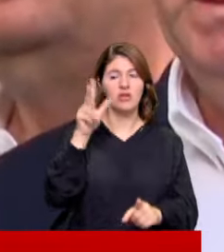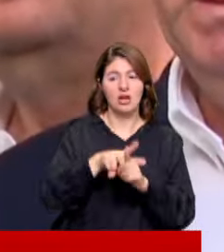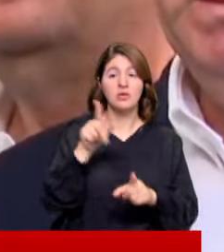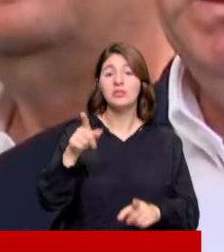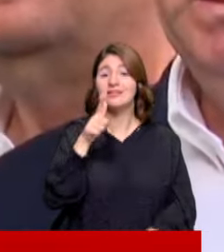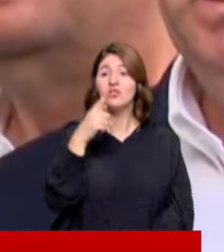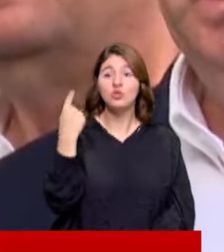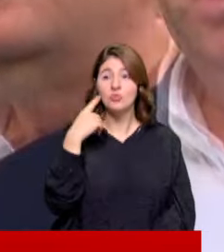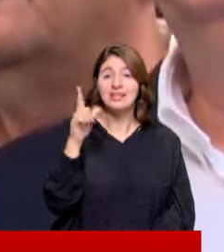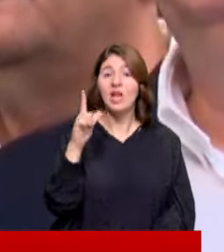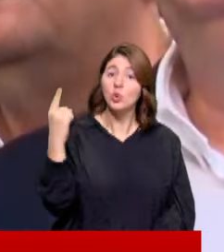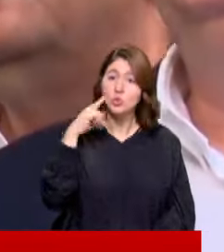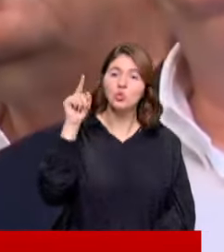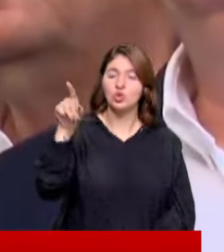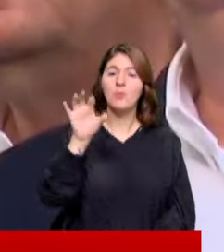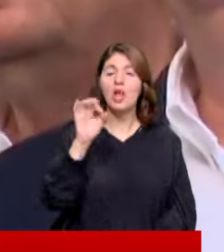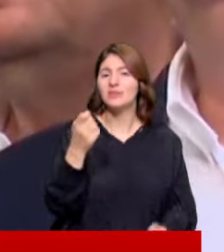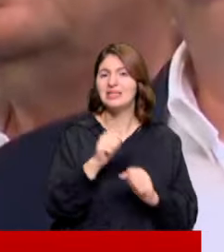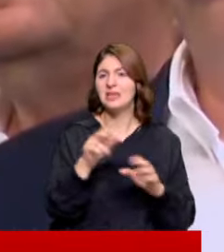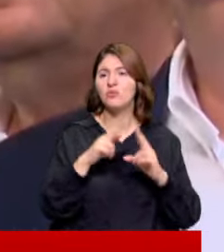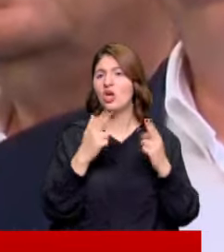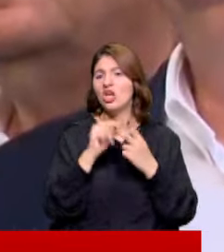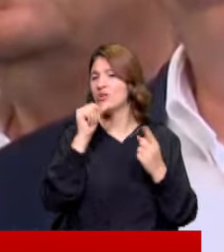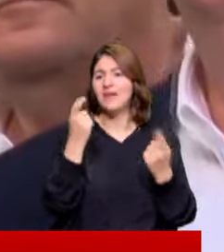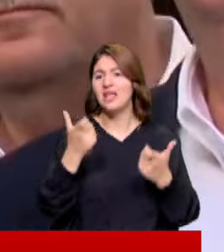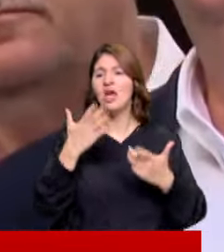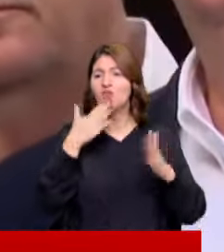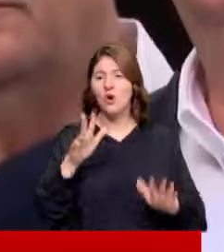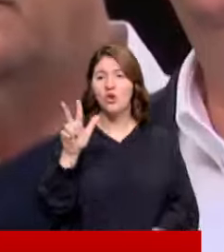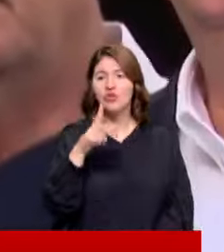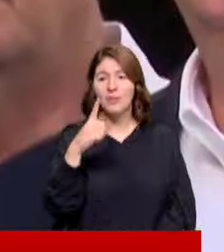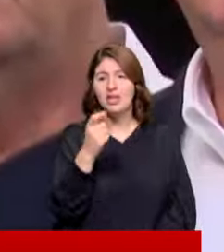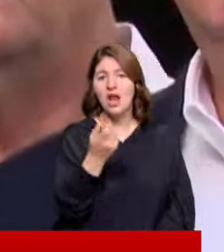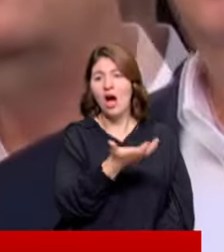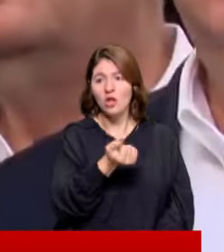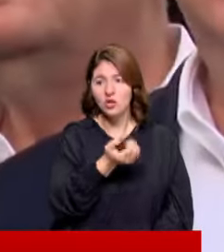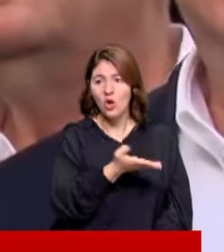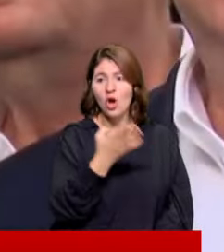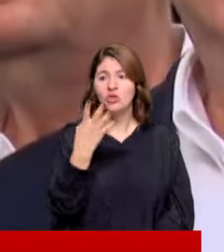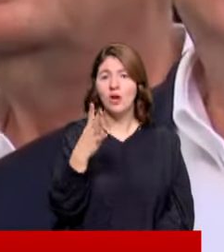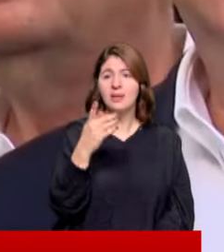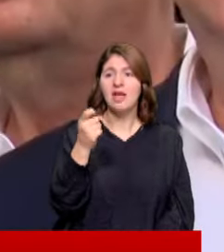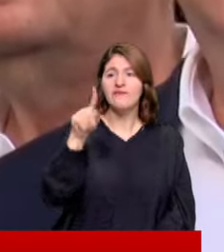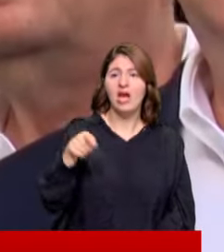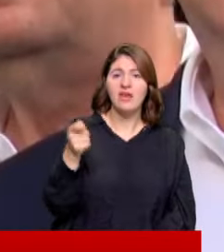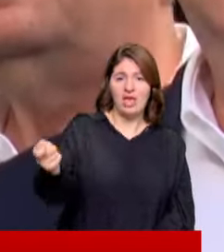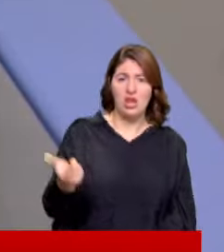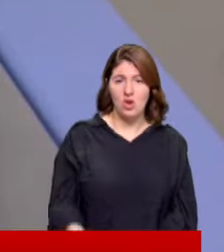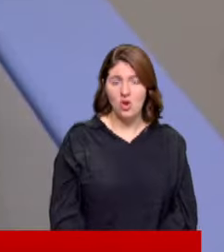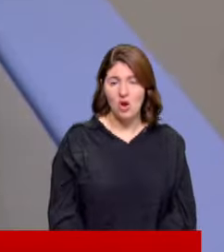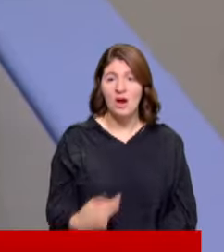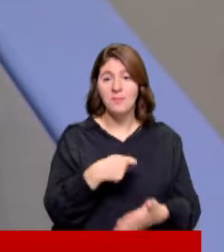duyması gerekenler duysun. Böyle bir sistem dünyanın hiçbir yerinde yok. 30 bin lira alıyor, 4 bin lirası vergiye